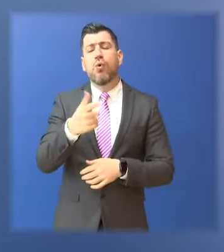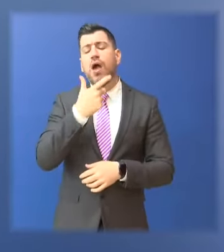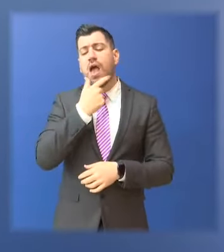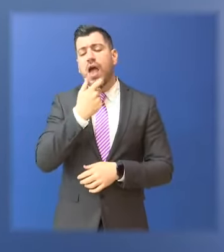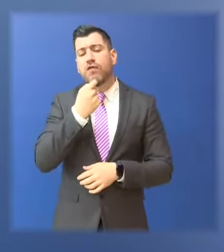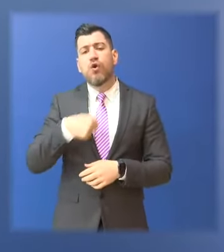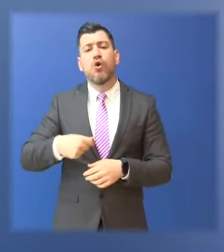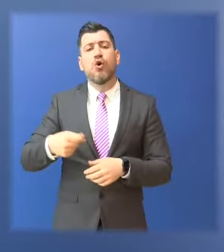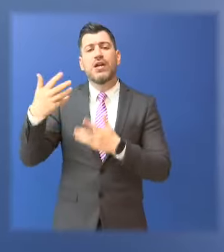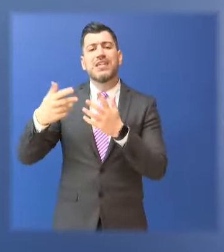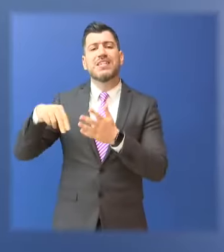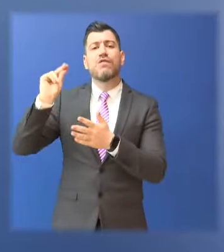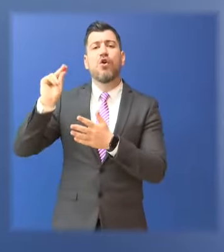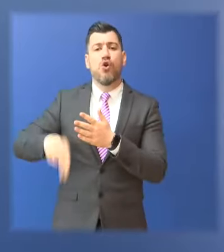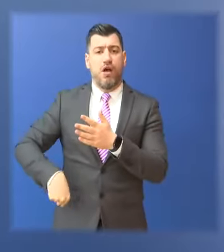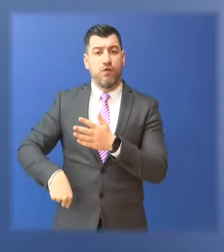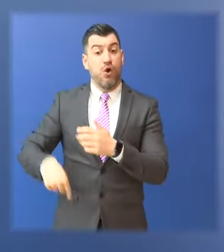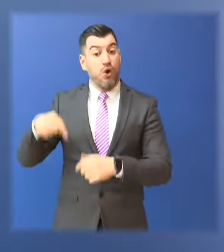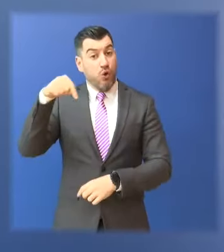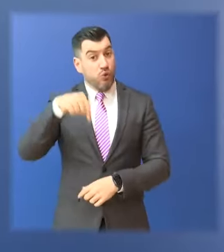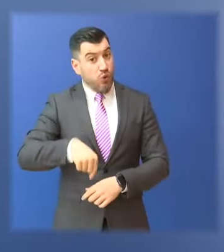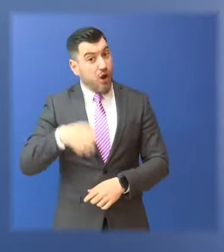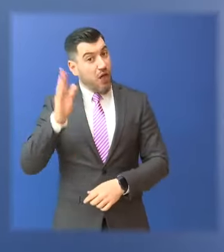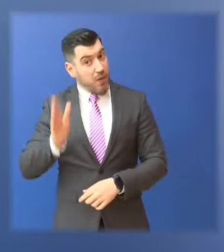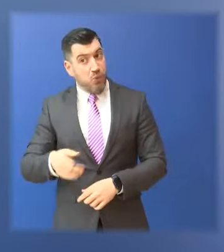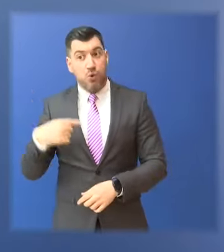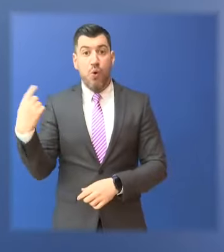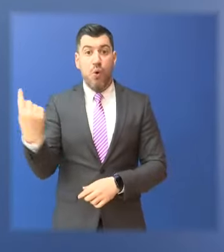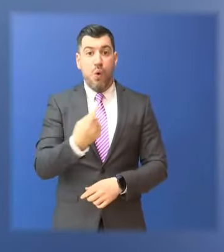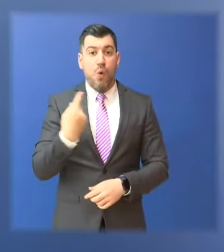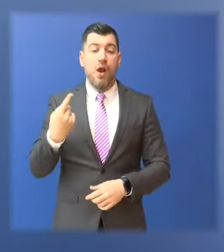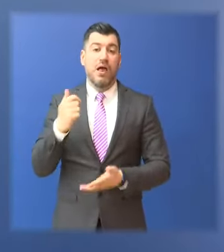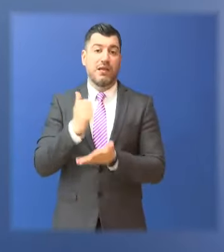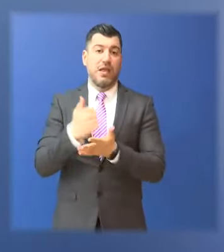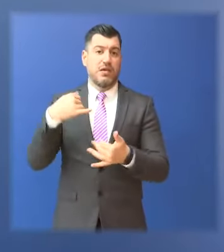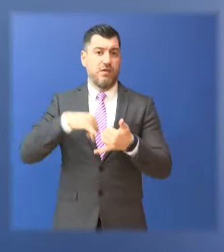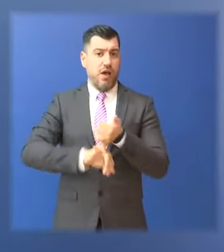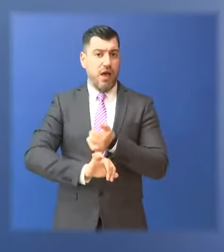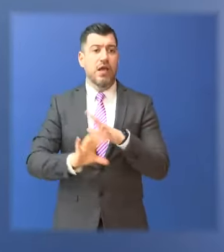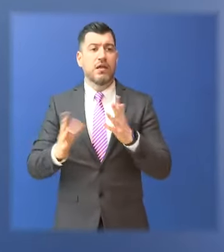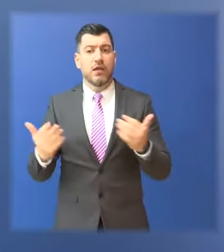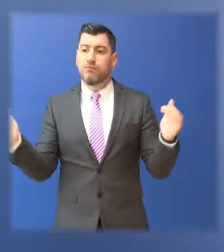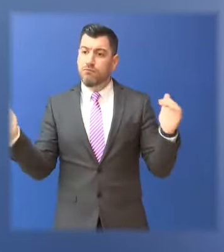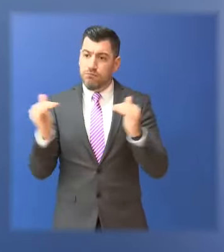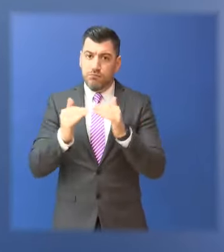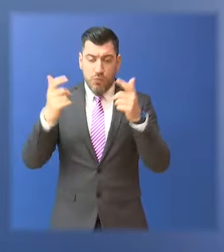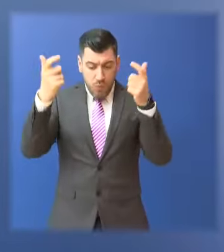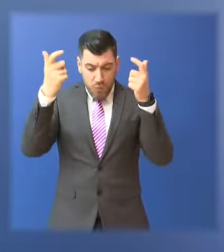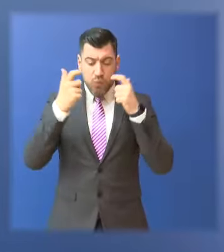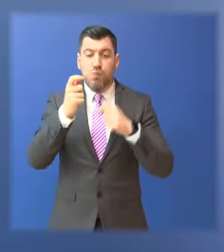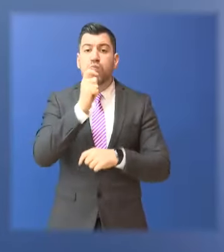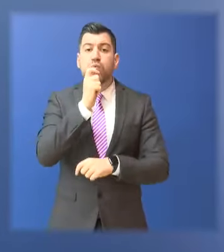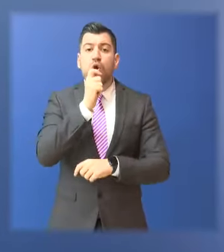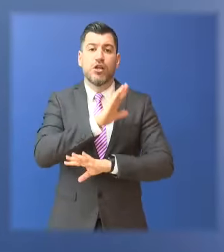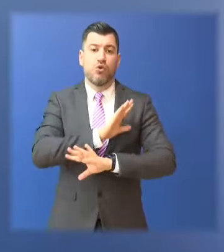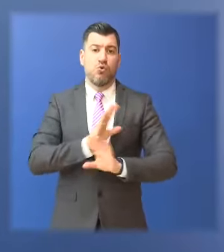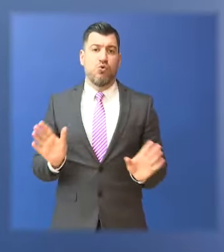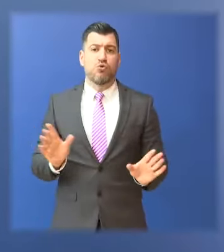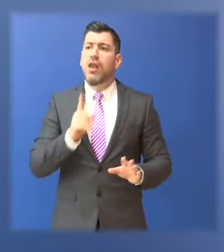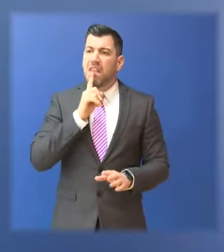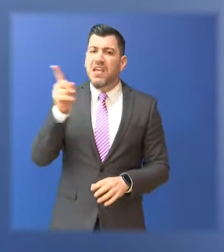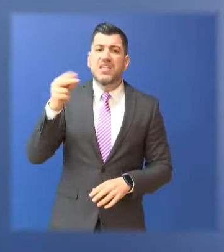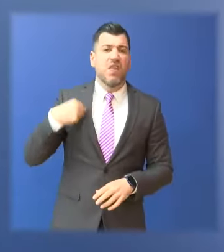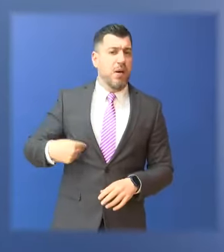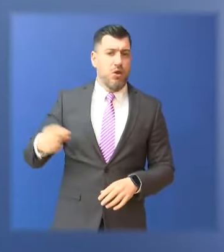υπάρχει δυνατότητα πολιτικού γάμου. Και το τόνισε ο Πρωθυπουργός, δεν μιλάμε για θρησκευτικό γάμο, μιλάμε για πολιτικό γάμο, δηλαδή σε ένα δημαρχείο.